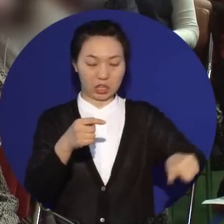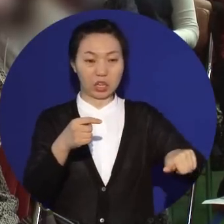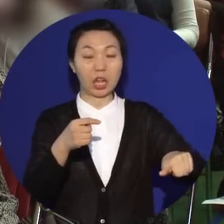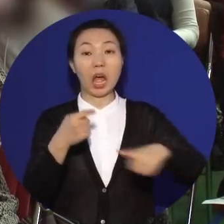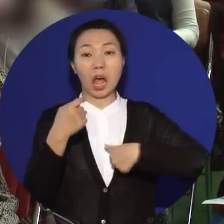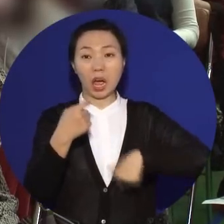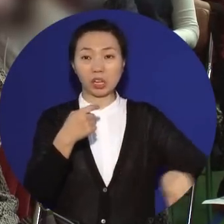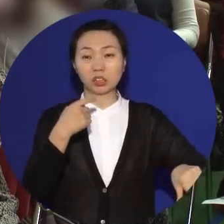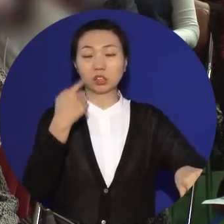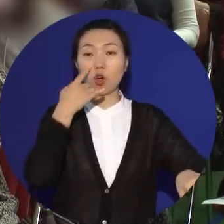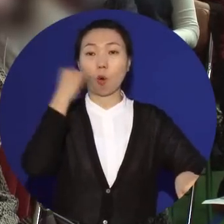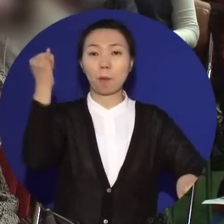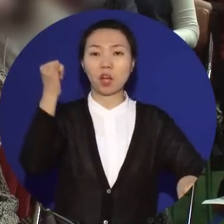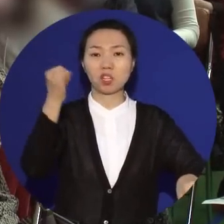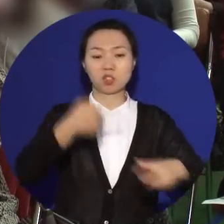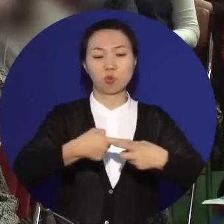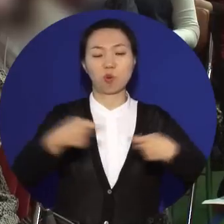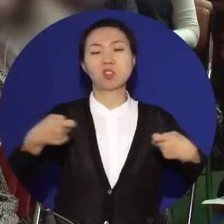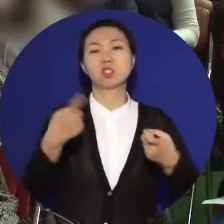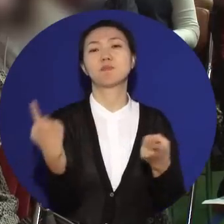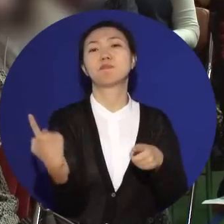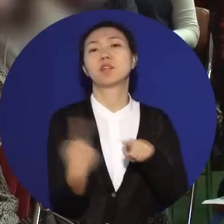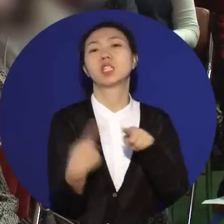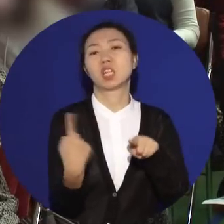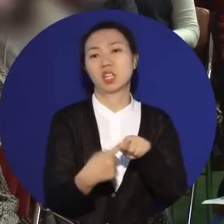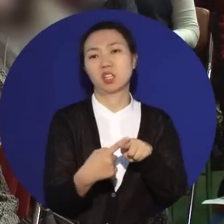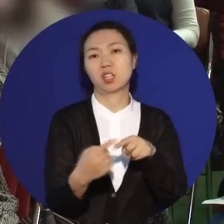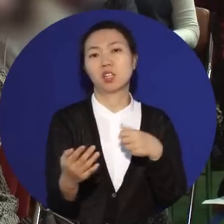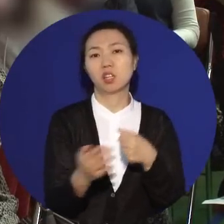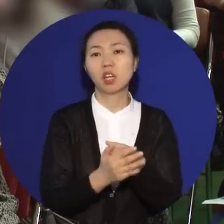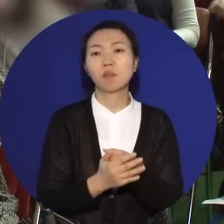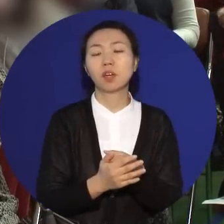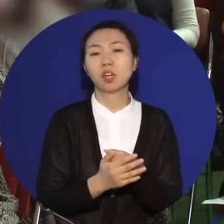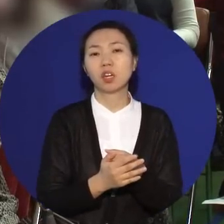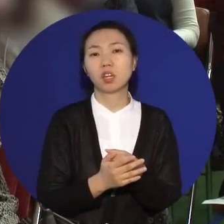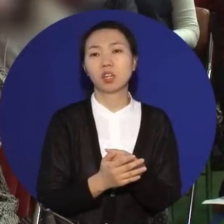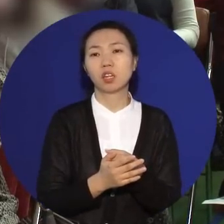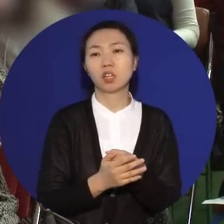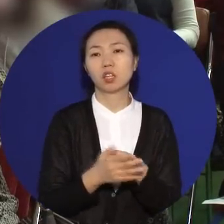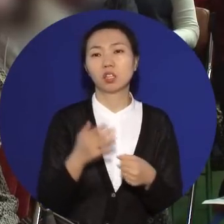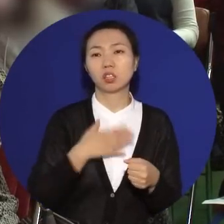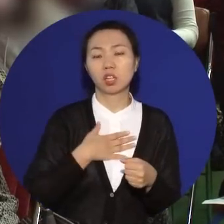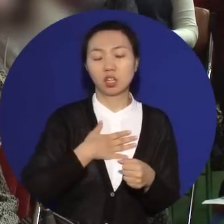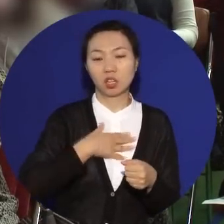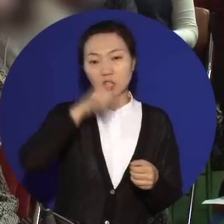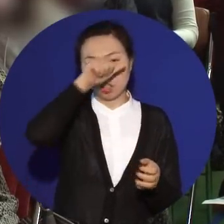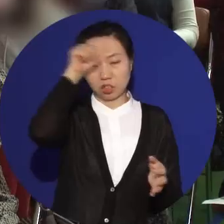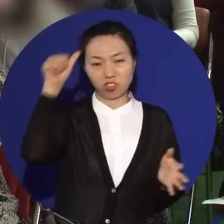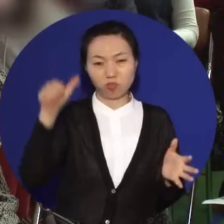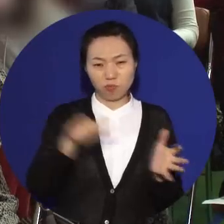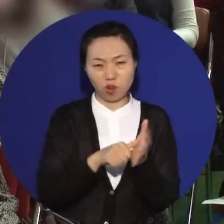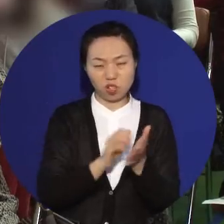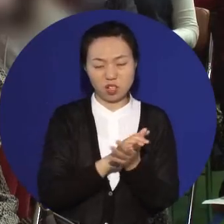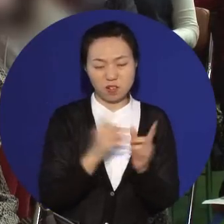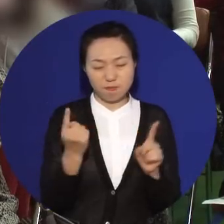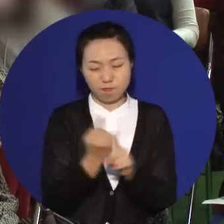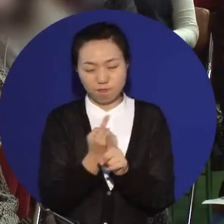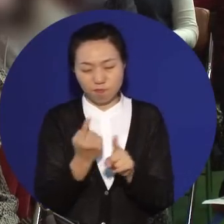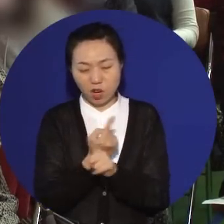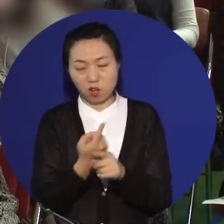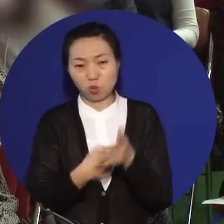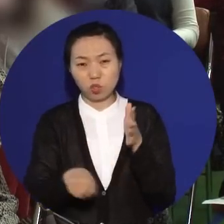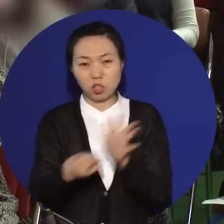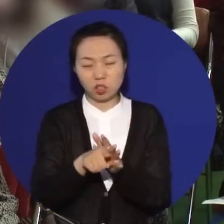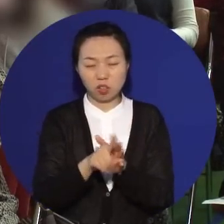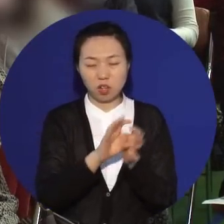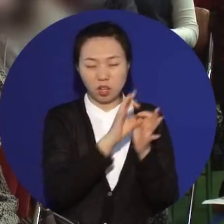원수다 그래요. 그 말이 지금 내 앞에 온 것 같아서 제가 제 운명을 바꾸려고 기도를 축자